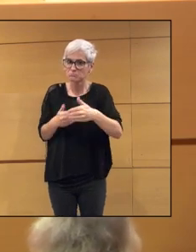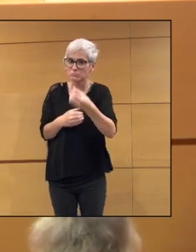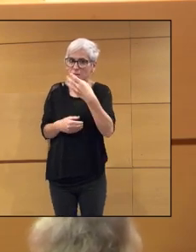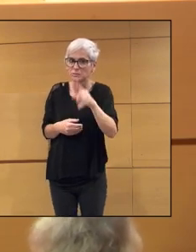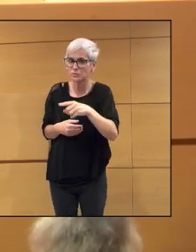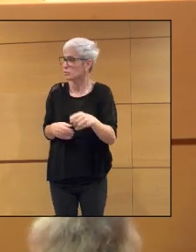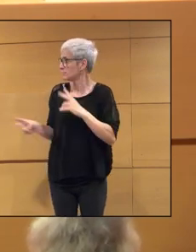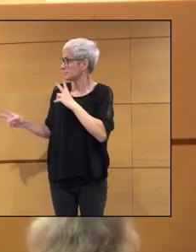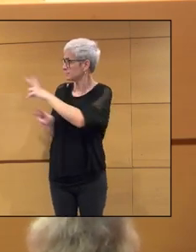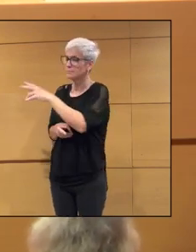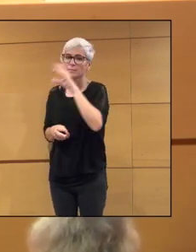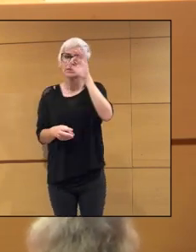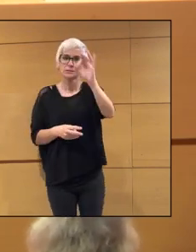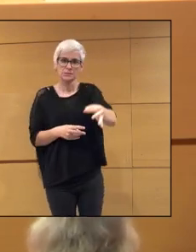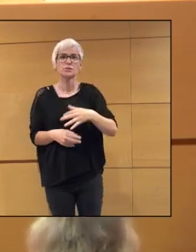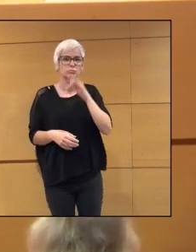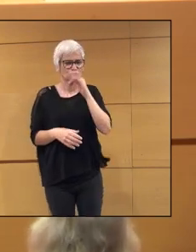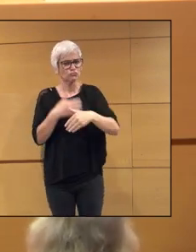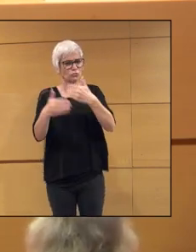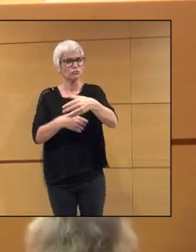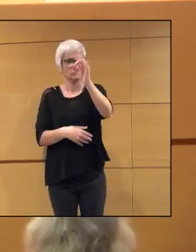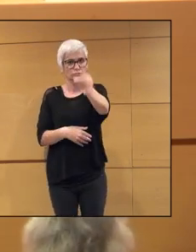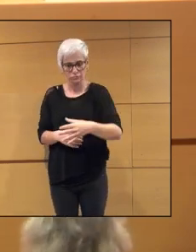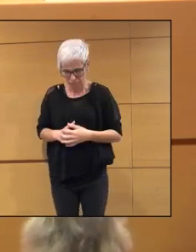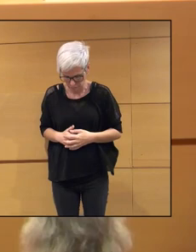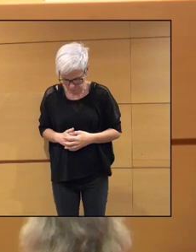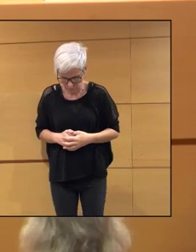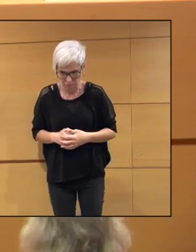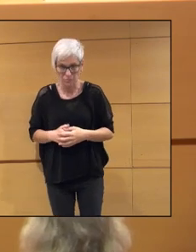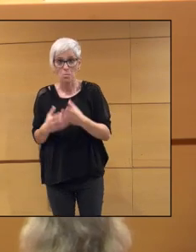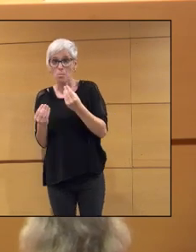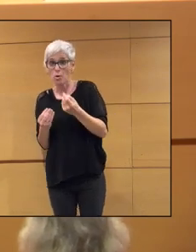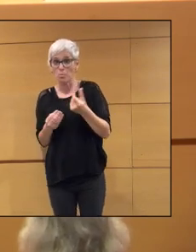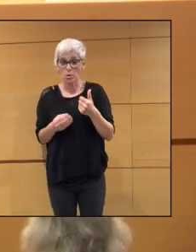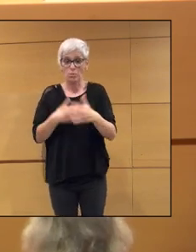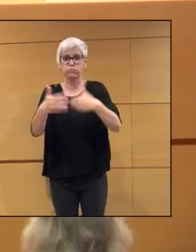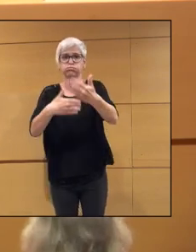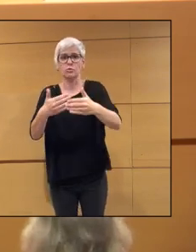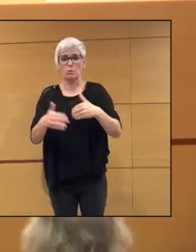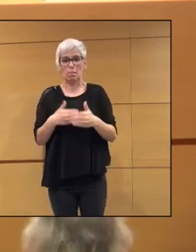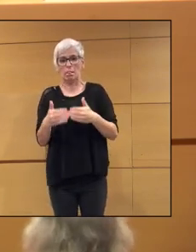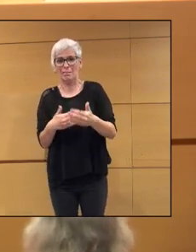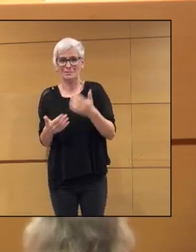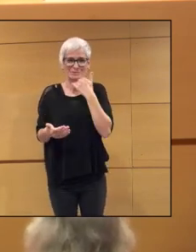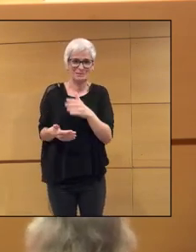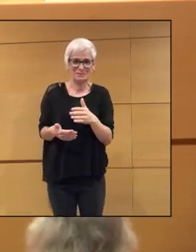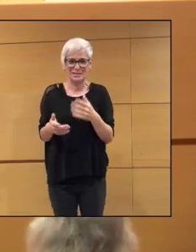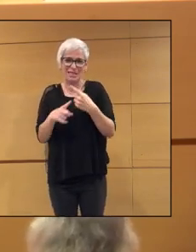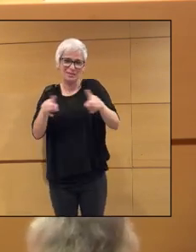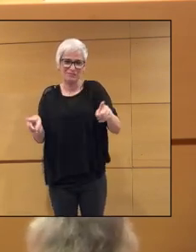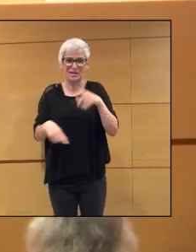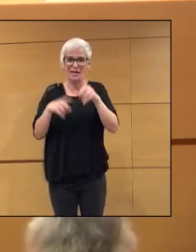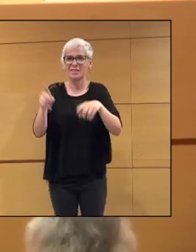Sí, considero que s'està avançant, el molt o poc, o sigui, la franja aquesta de molt o poc ja és diferent i